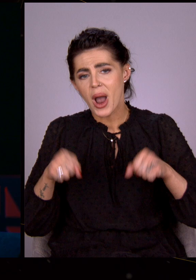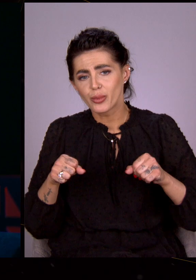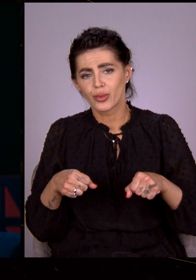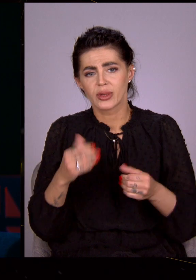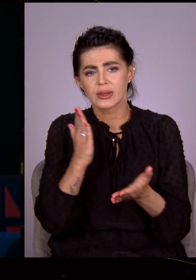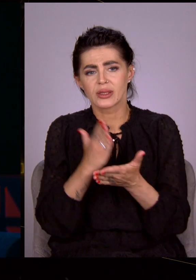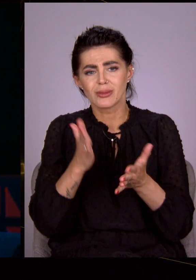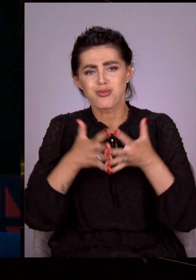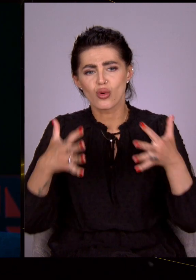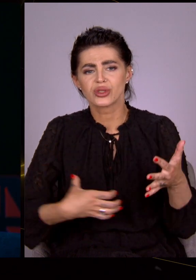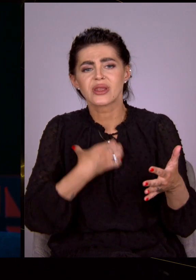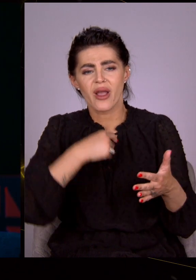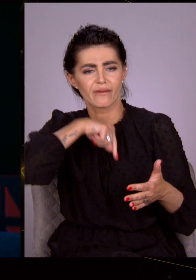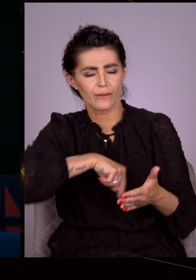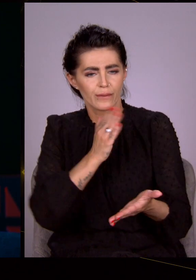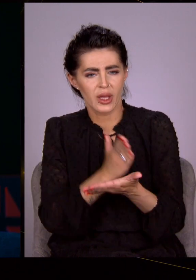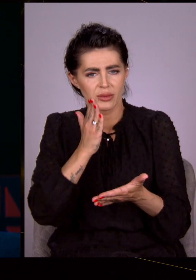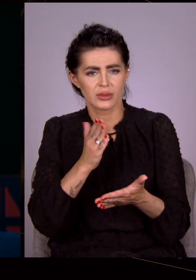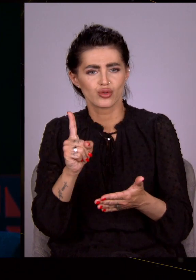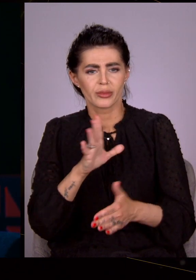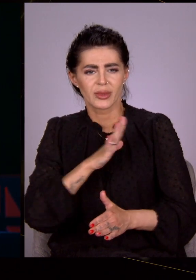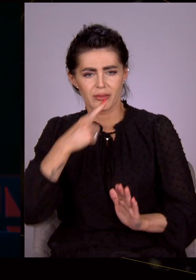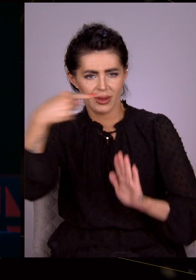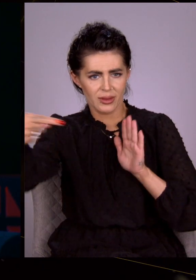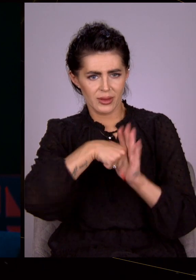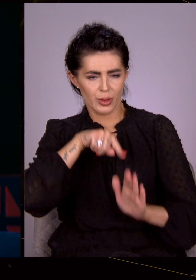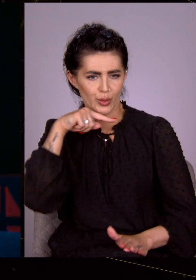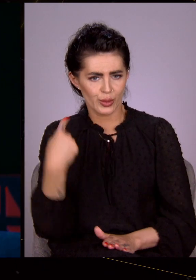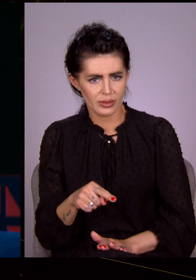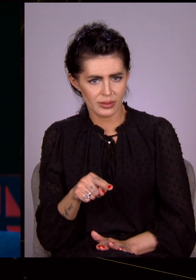зараз є, щоб сюди не прийшли вони.